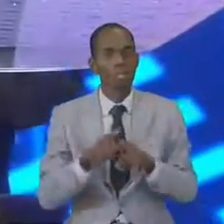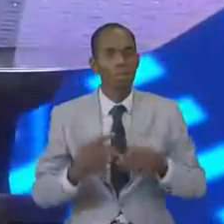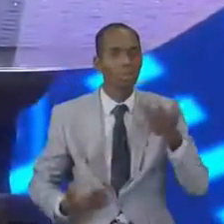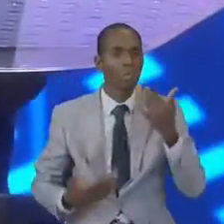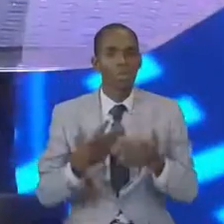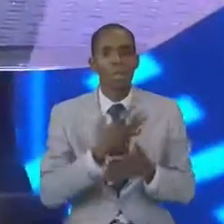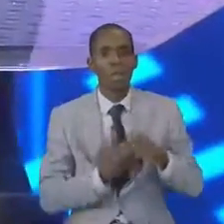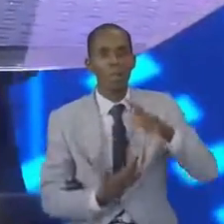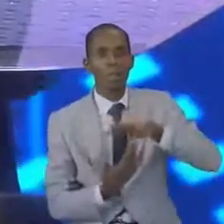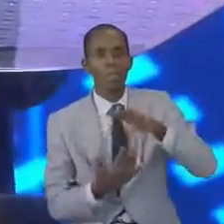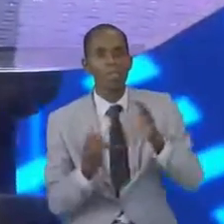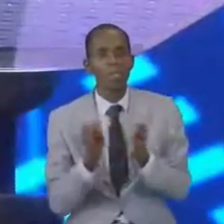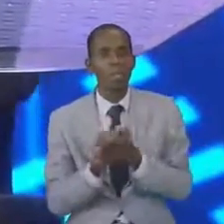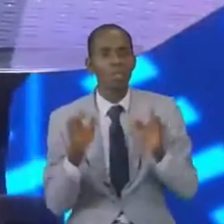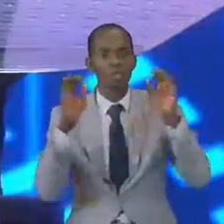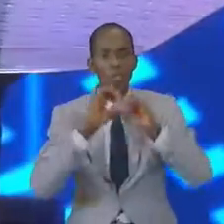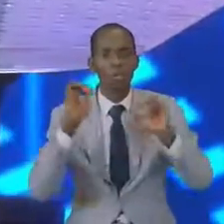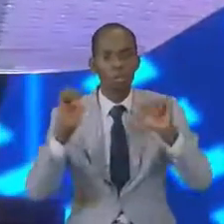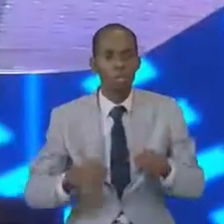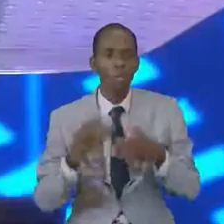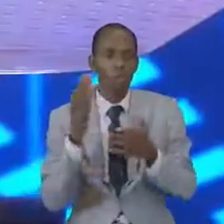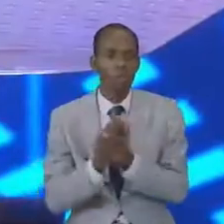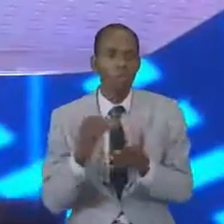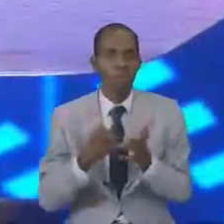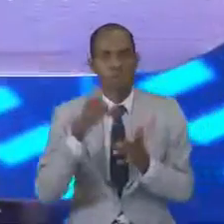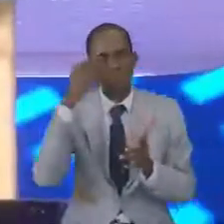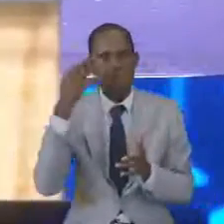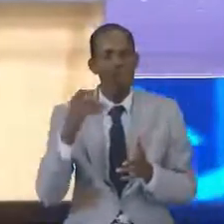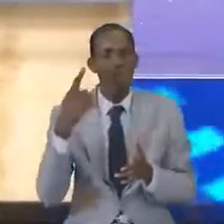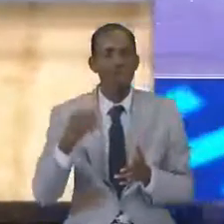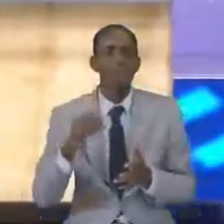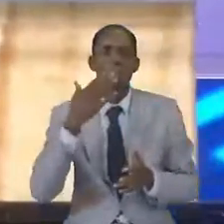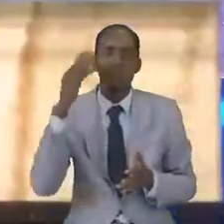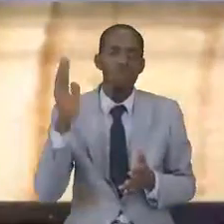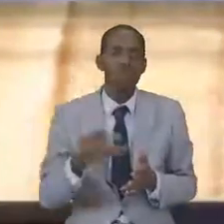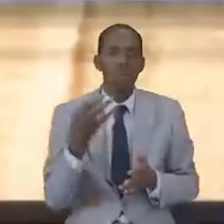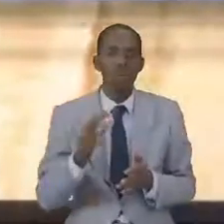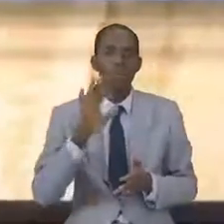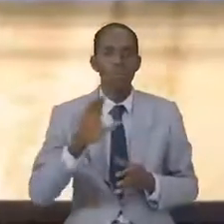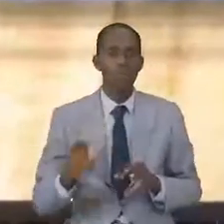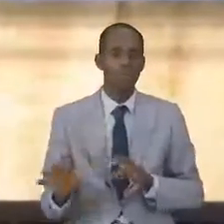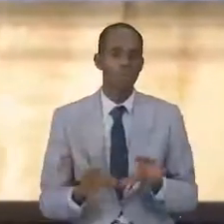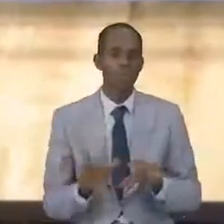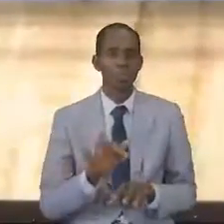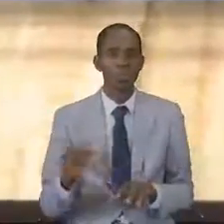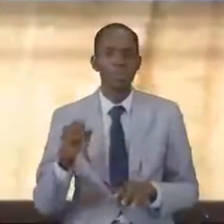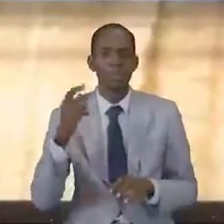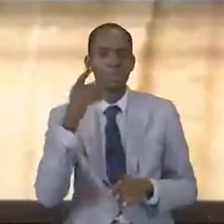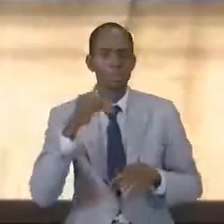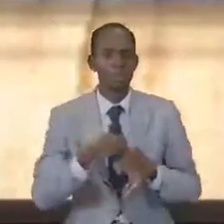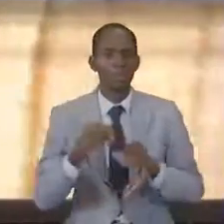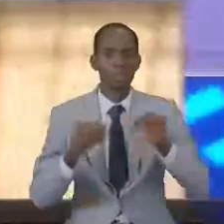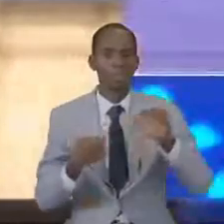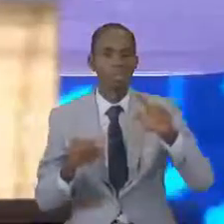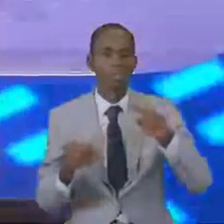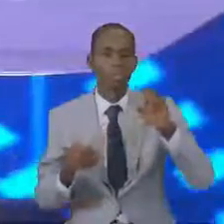qu'on puisse les tendre à cause de la méchanceté de vos actions ensuite on est dit dans Actes